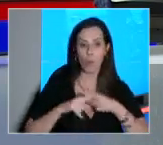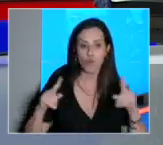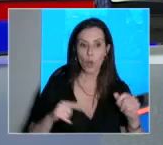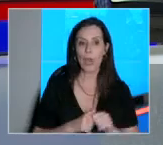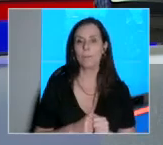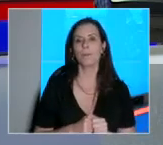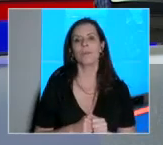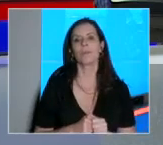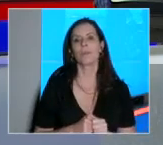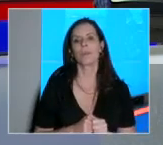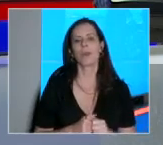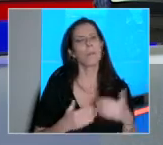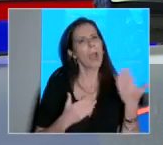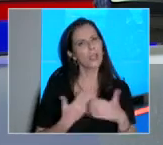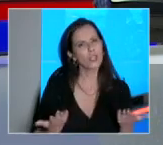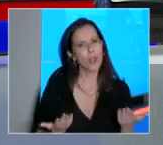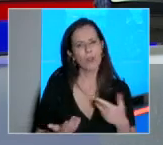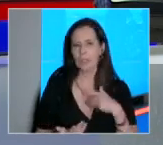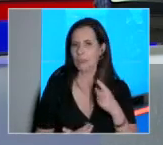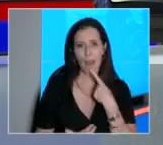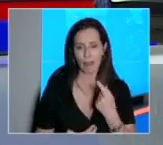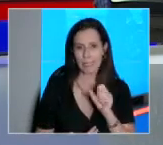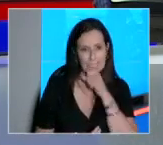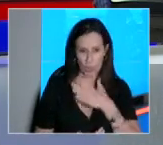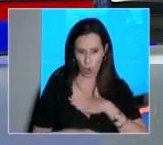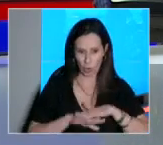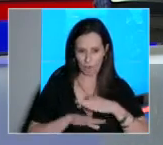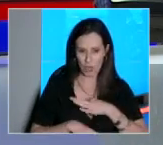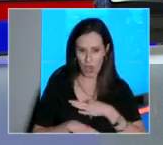בארץ. בסופו של דבר, אני צריך להגיד כהיסטוריון,